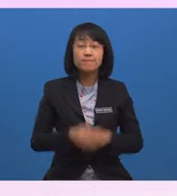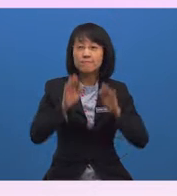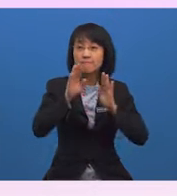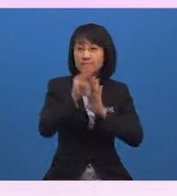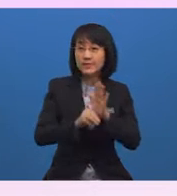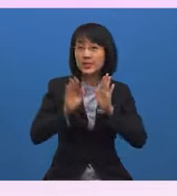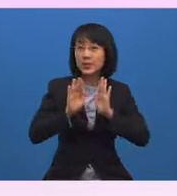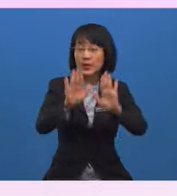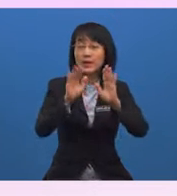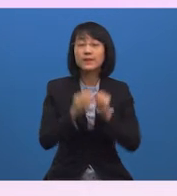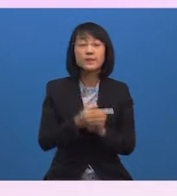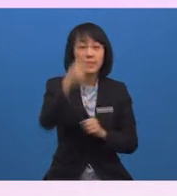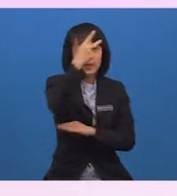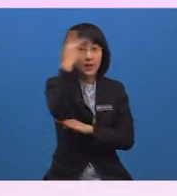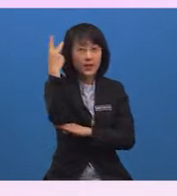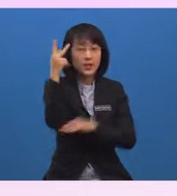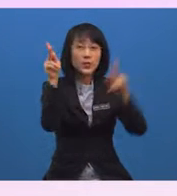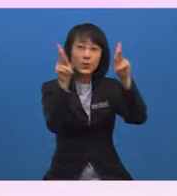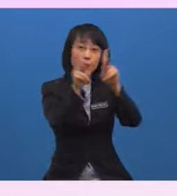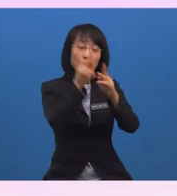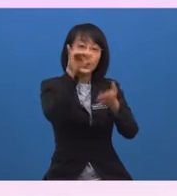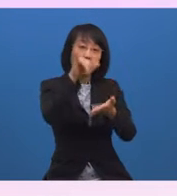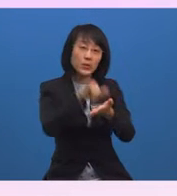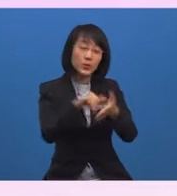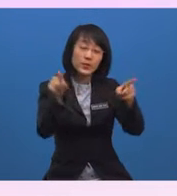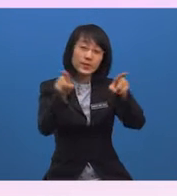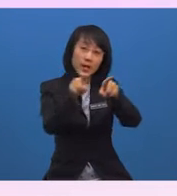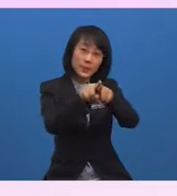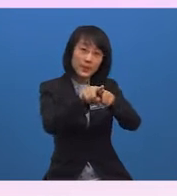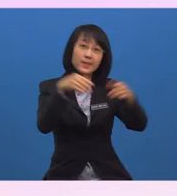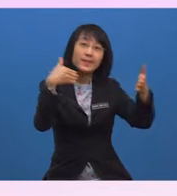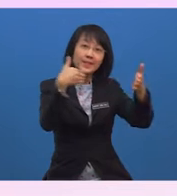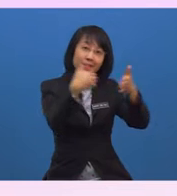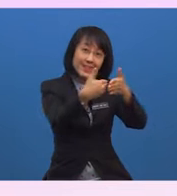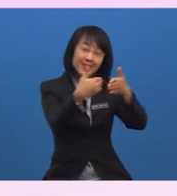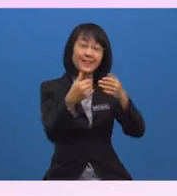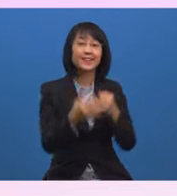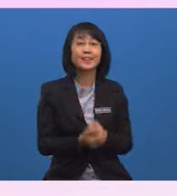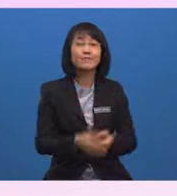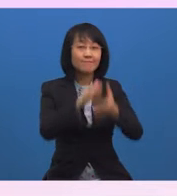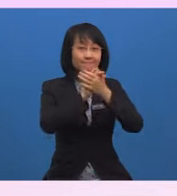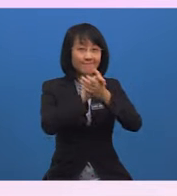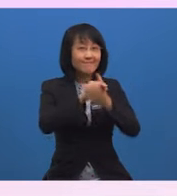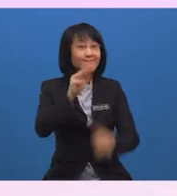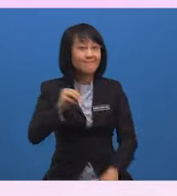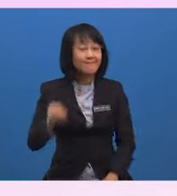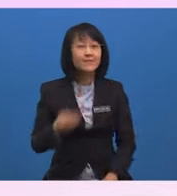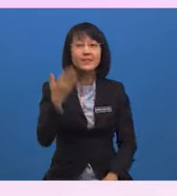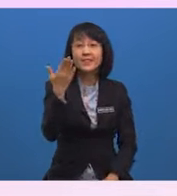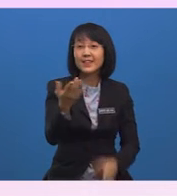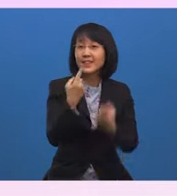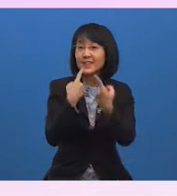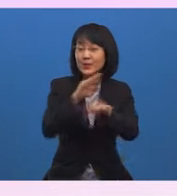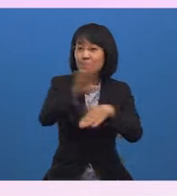menolak kerana kutub itu sama didekatkan. Tahniah murid-murid, anda menjawab dengan